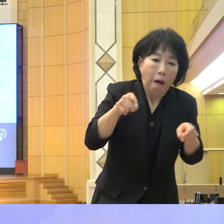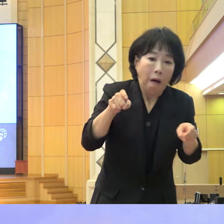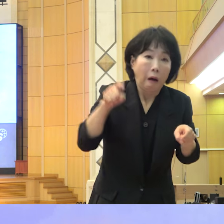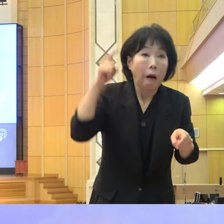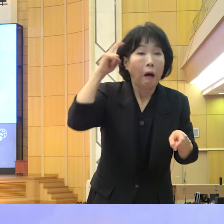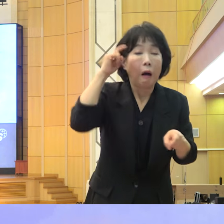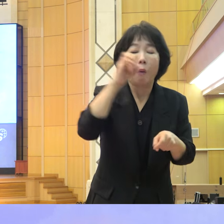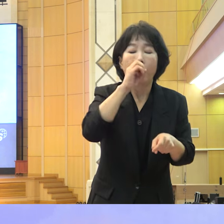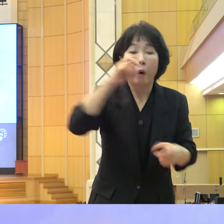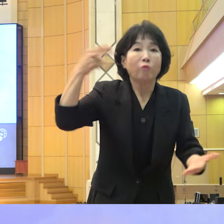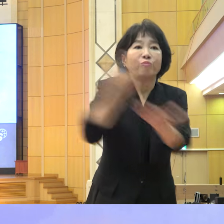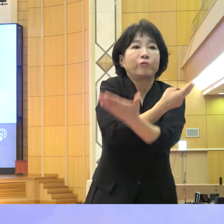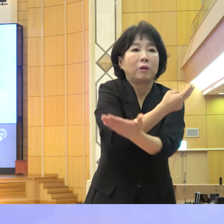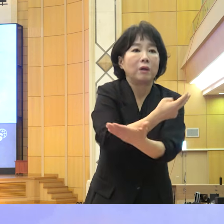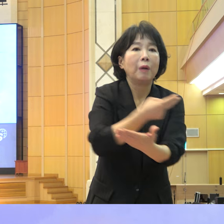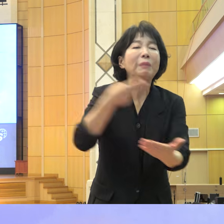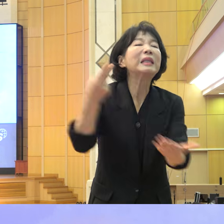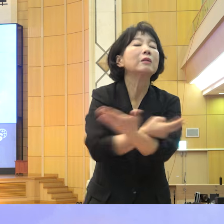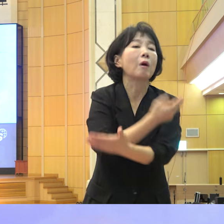기절하리니. 기절하리니.